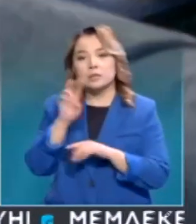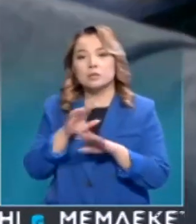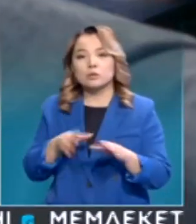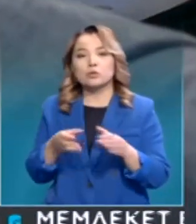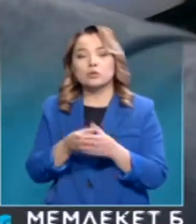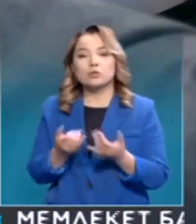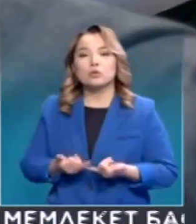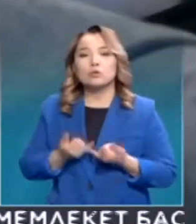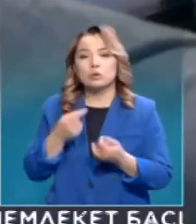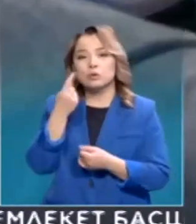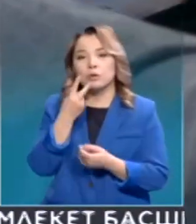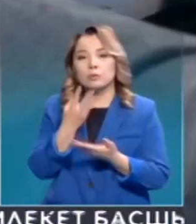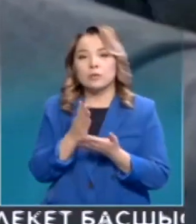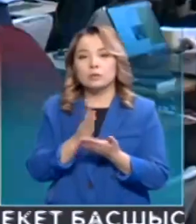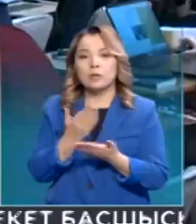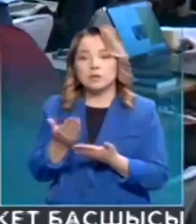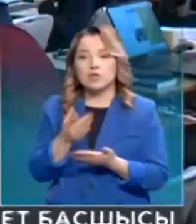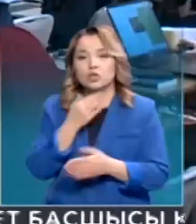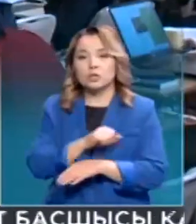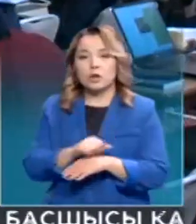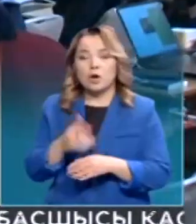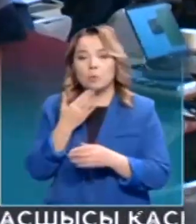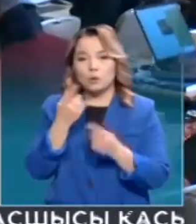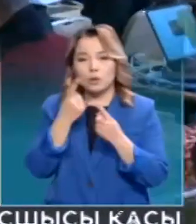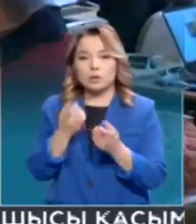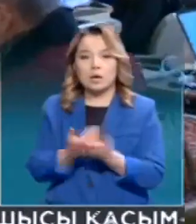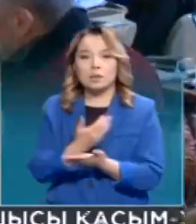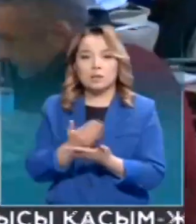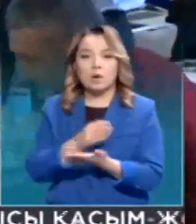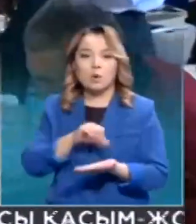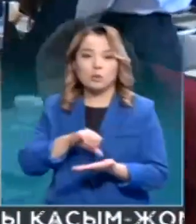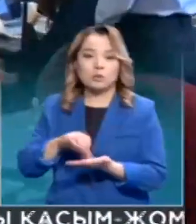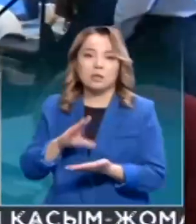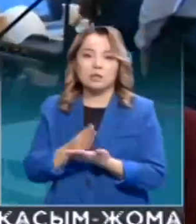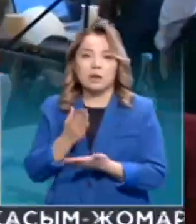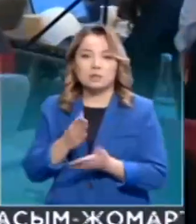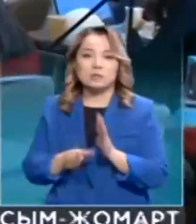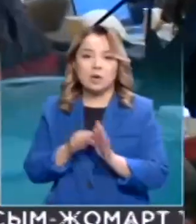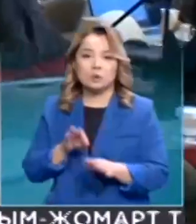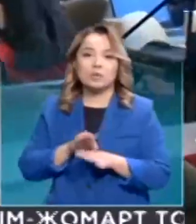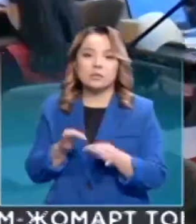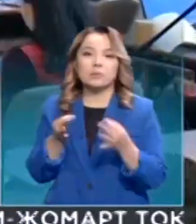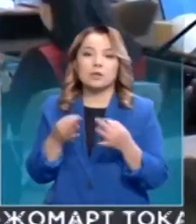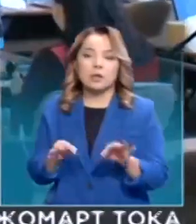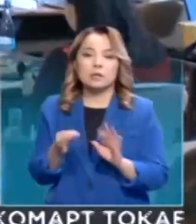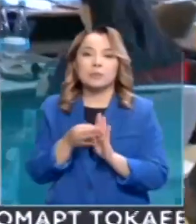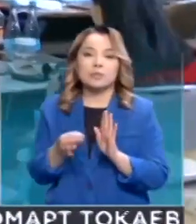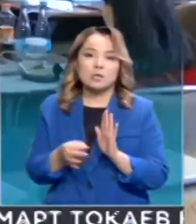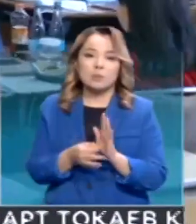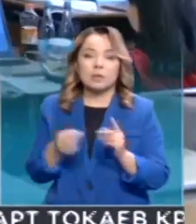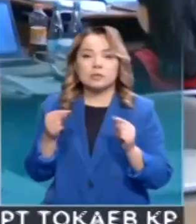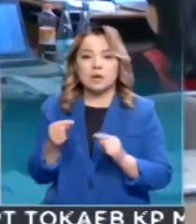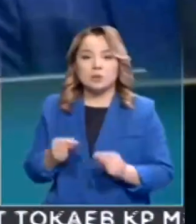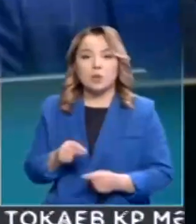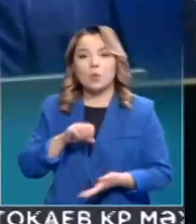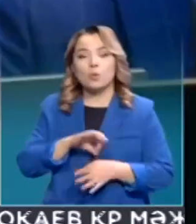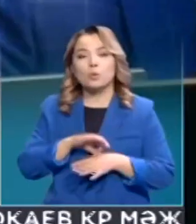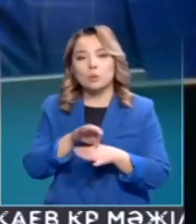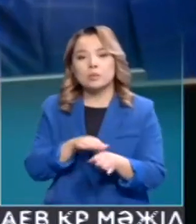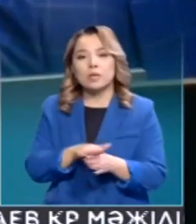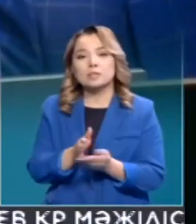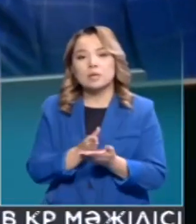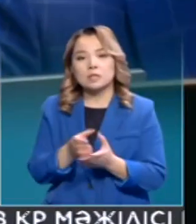елдер үшін үлгі бола алады. Шетел бұқаралық ақпарат құралдарының өкілдері сайлаудың демократия принциптеріне сай өтуі елдің